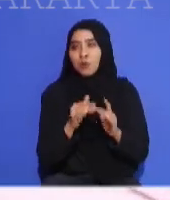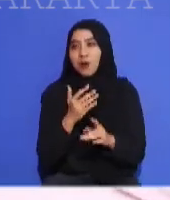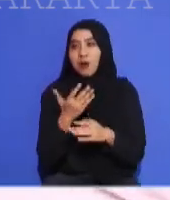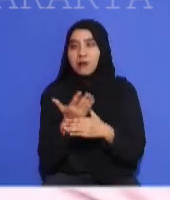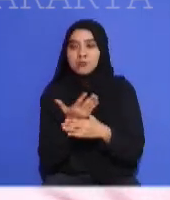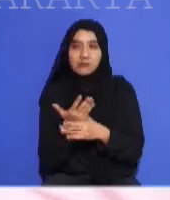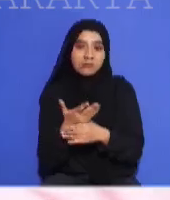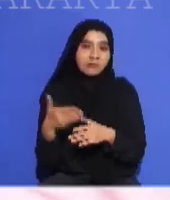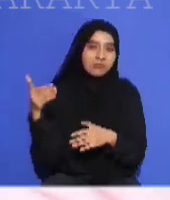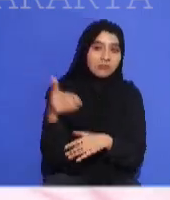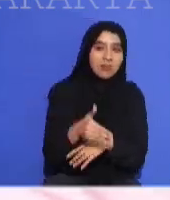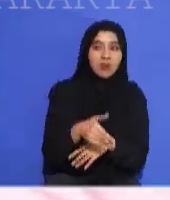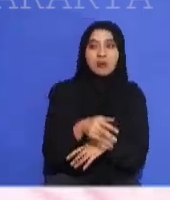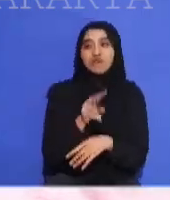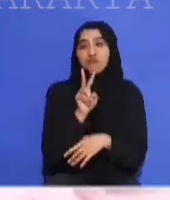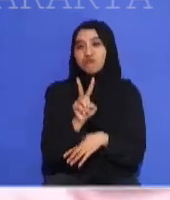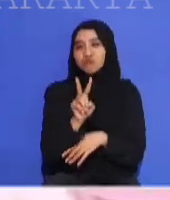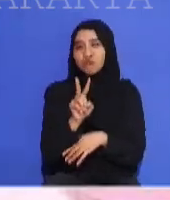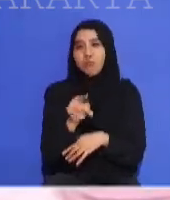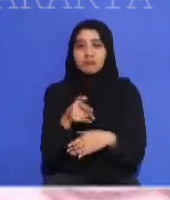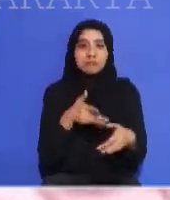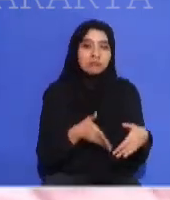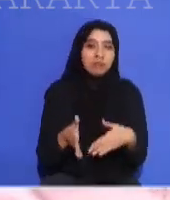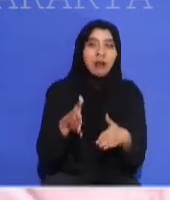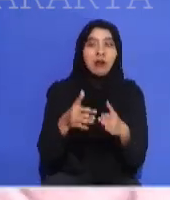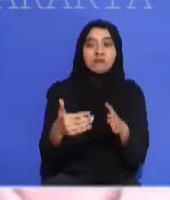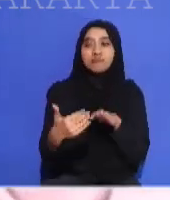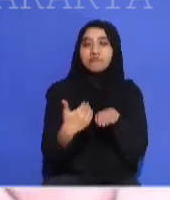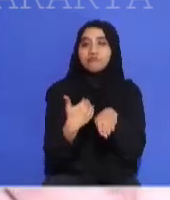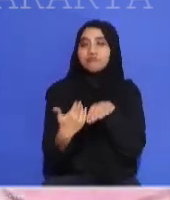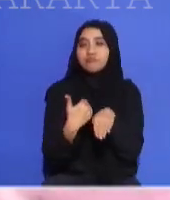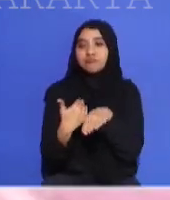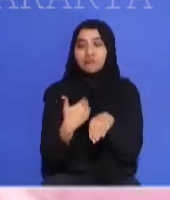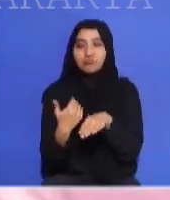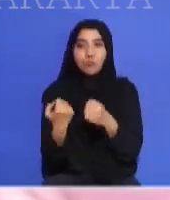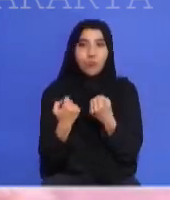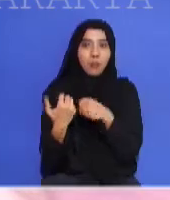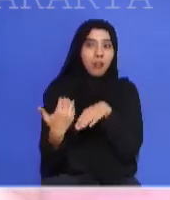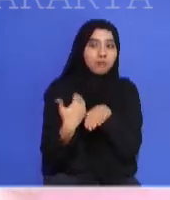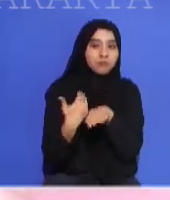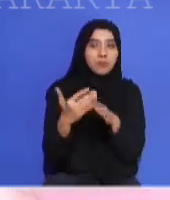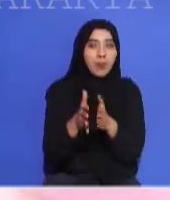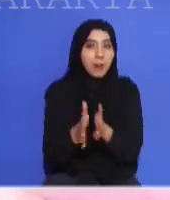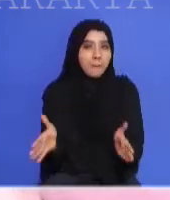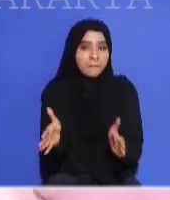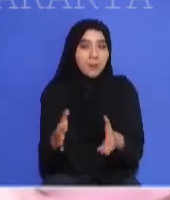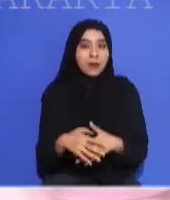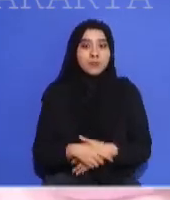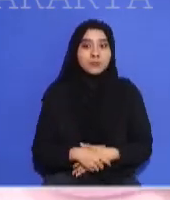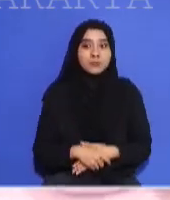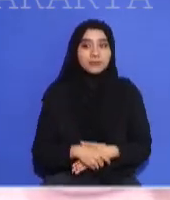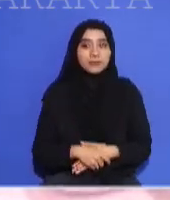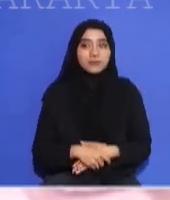kalau bisa dua jalur mobil lebih aman. Terus paling biar memperdayakan masyarakat desa